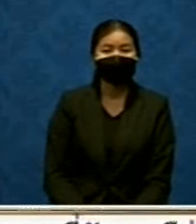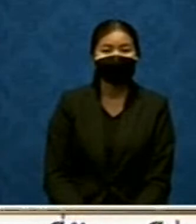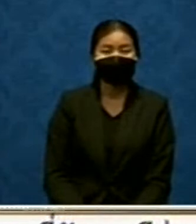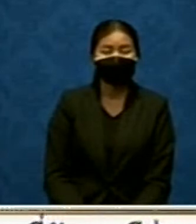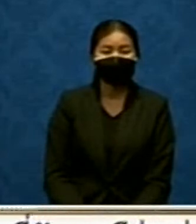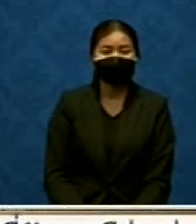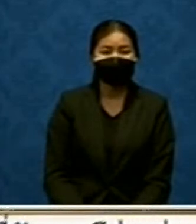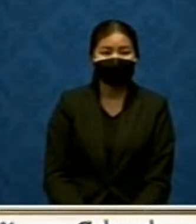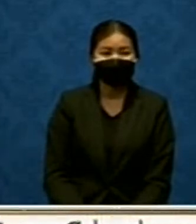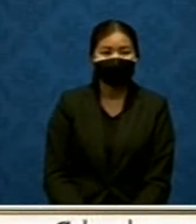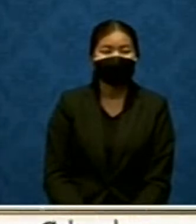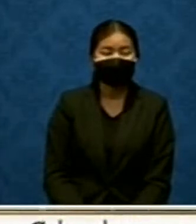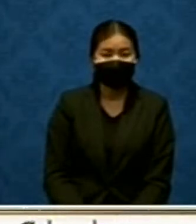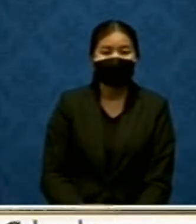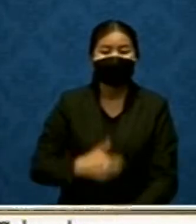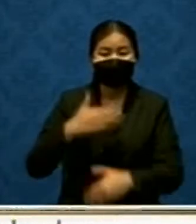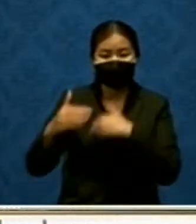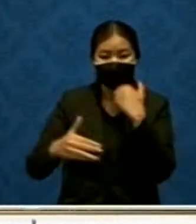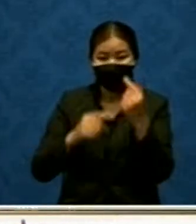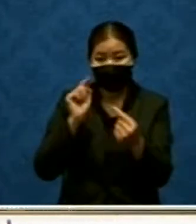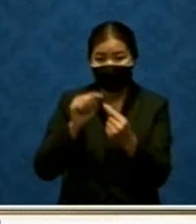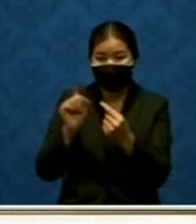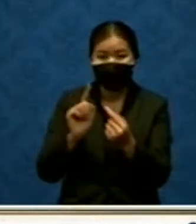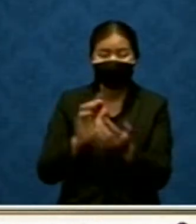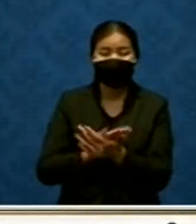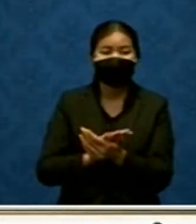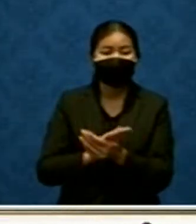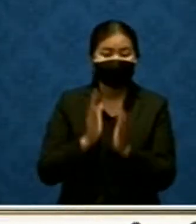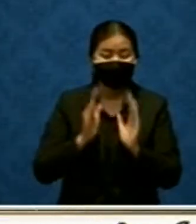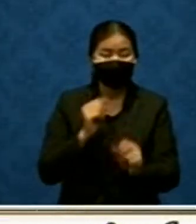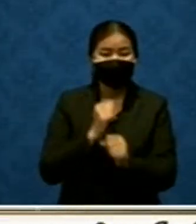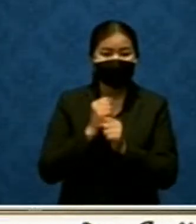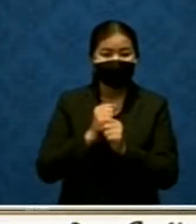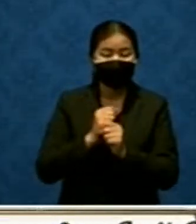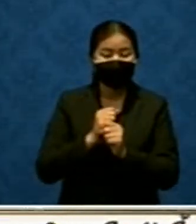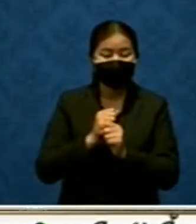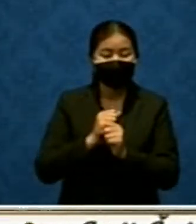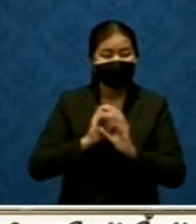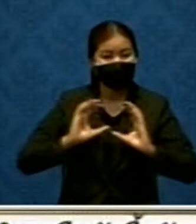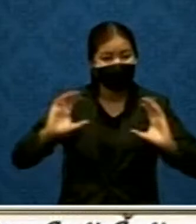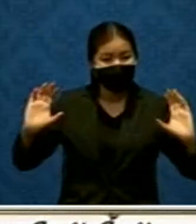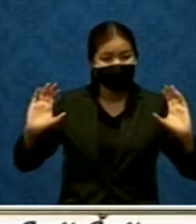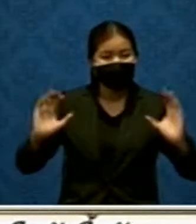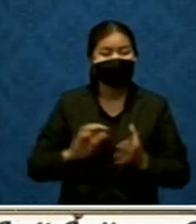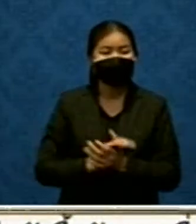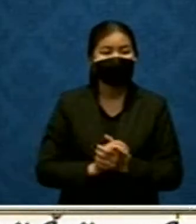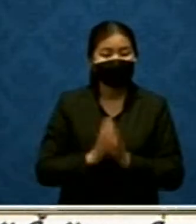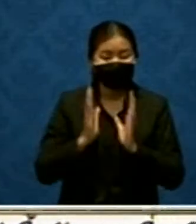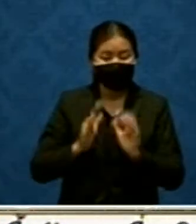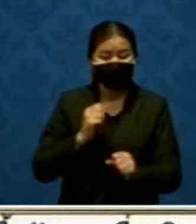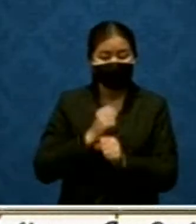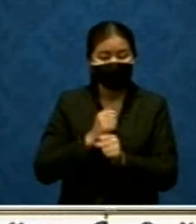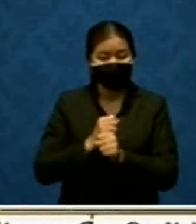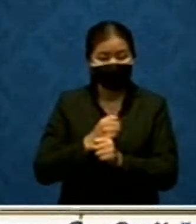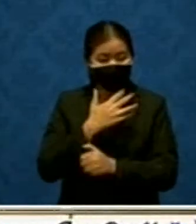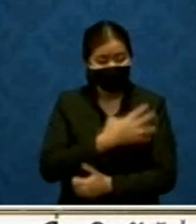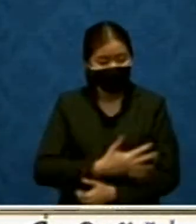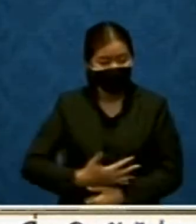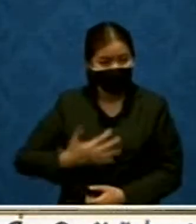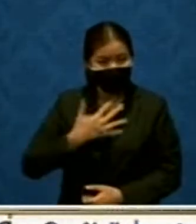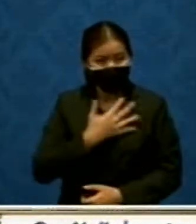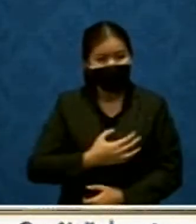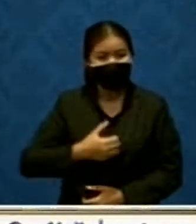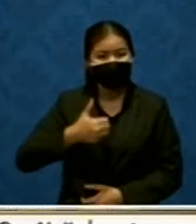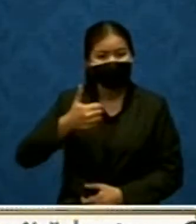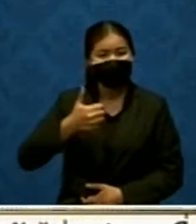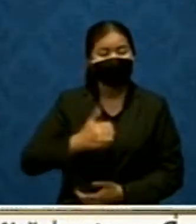พัฒนาอะไรบครับ 4 แสนลานบาบุคภากรองรัฐพัฒนาอะไรบครับ คนสุขภาวะดี 51,